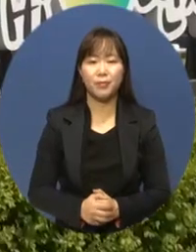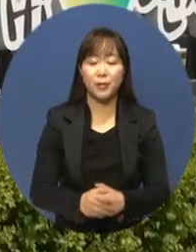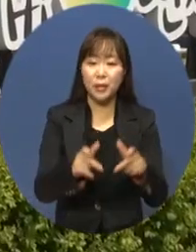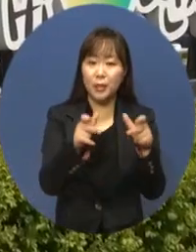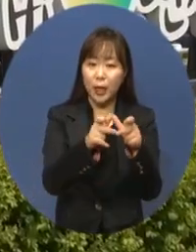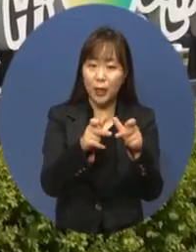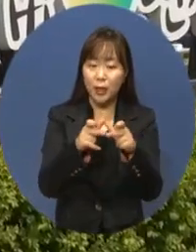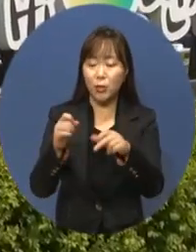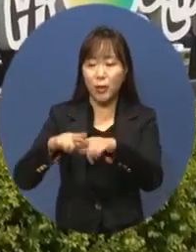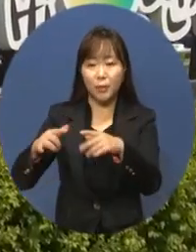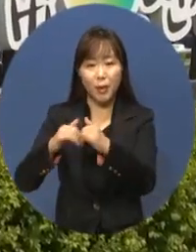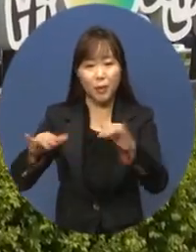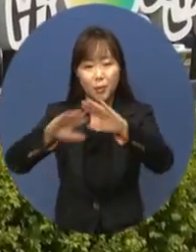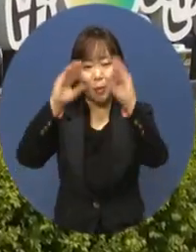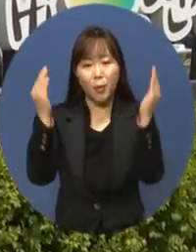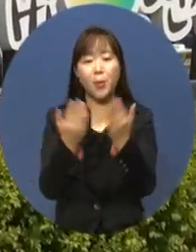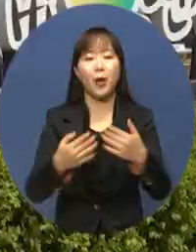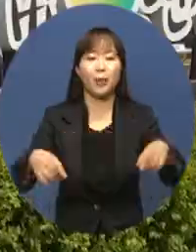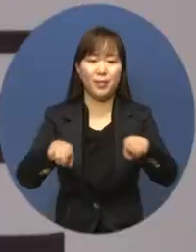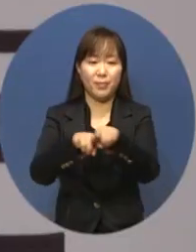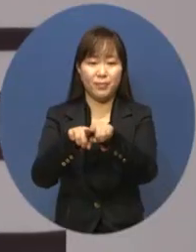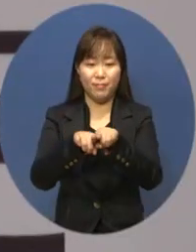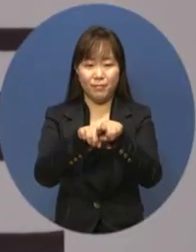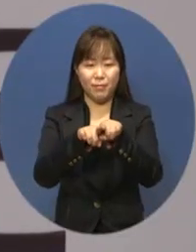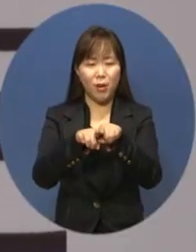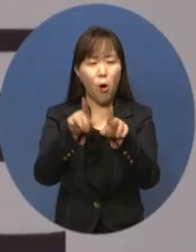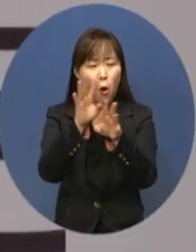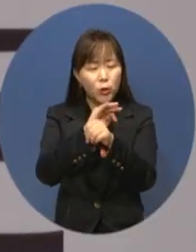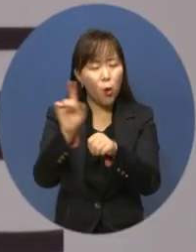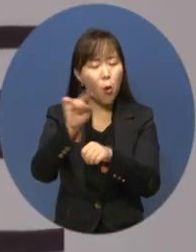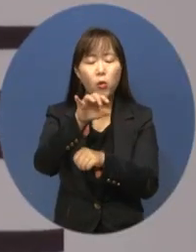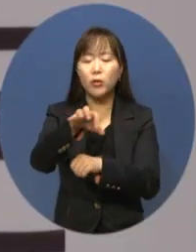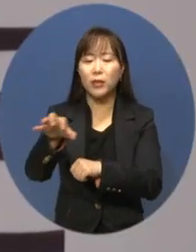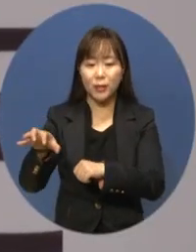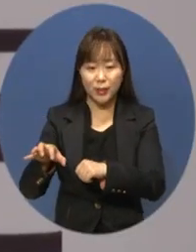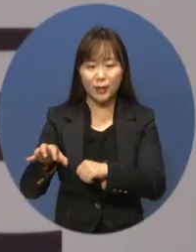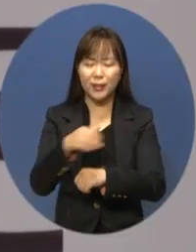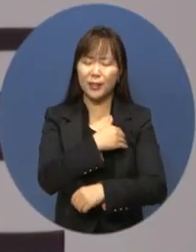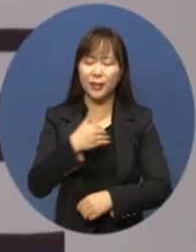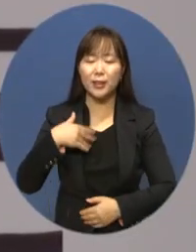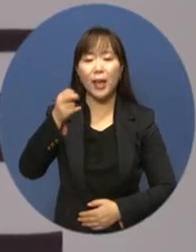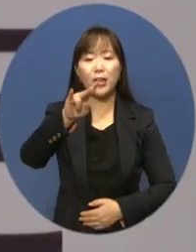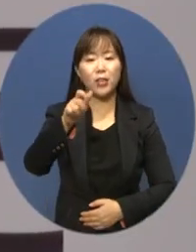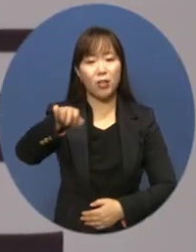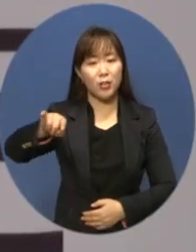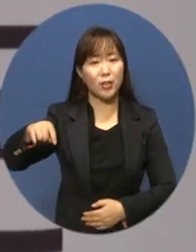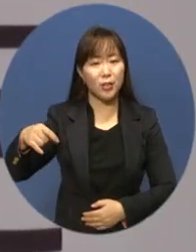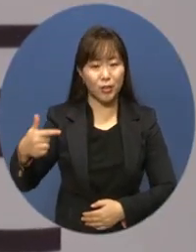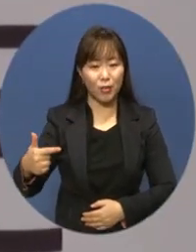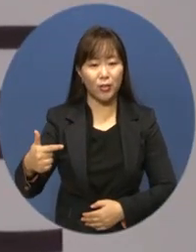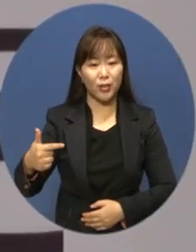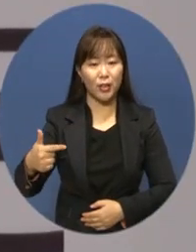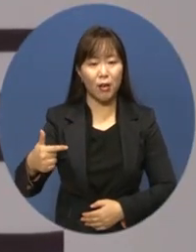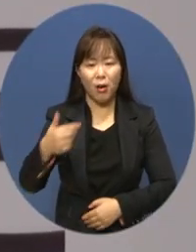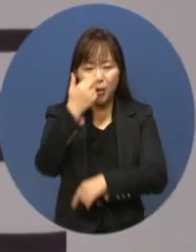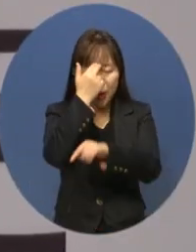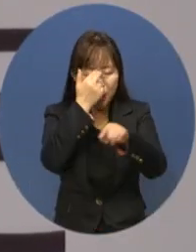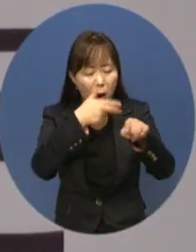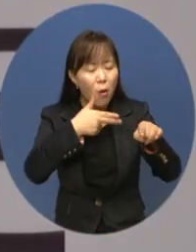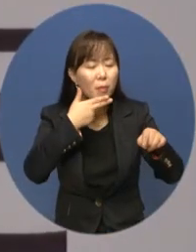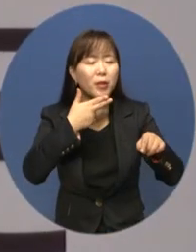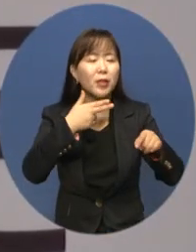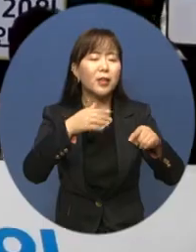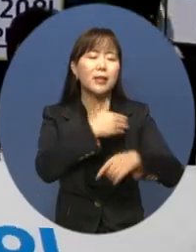장애인, 비장애인 다 같이 언제든 어디서든 든든한 연천. 장애물 없는